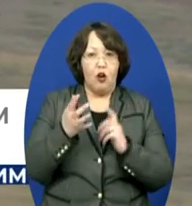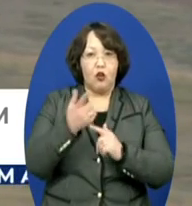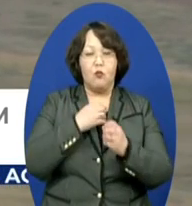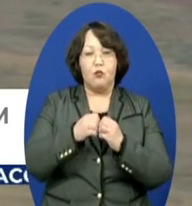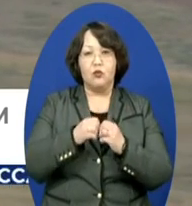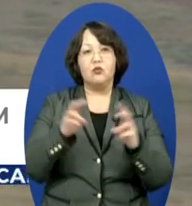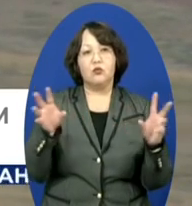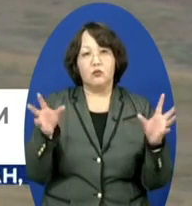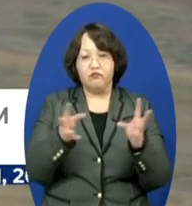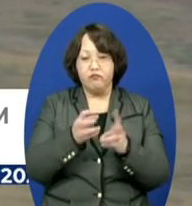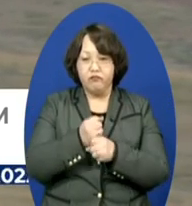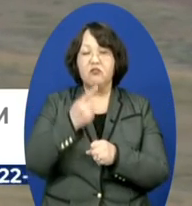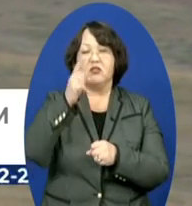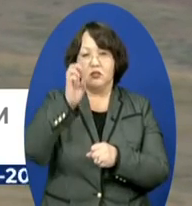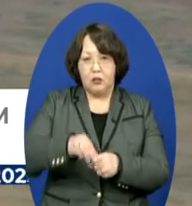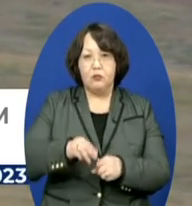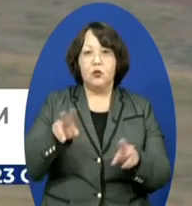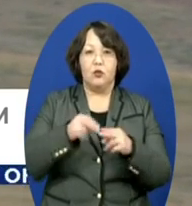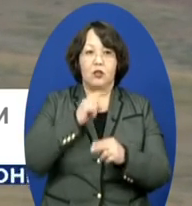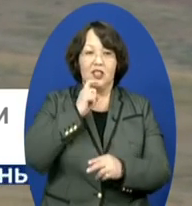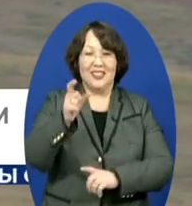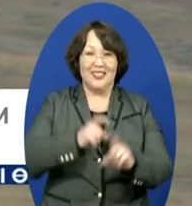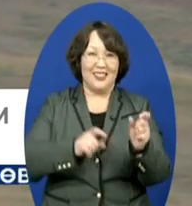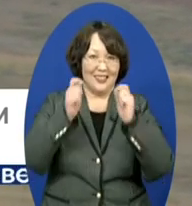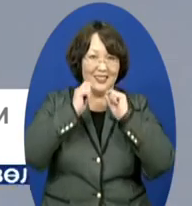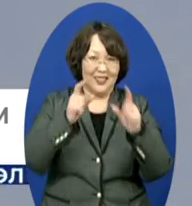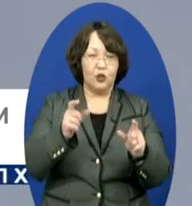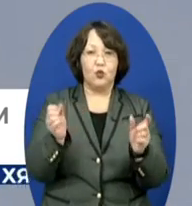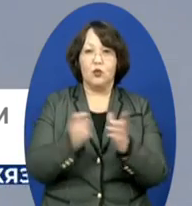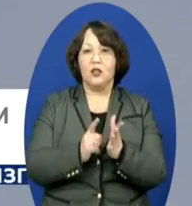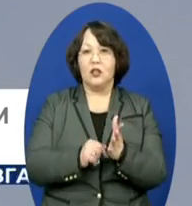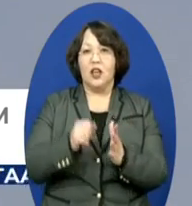оролцогчд дүгнэлээ. Эдийн засгаа сэргээх амин чухал хэрэгцээ нь